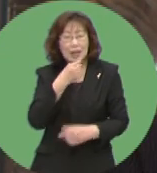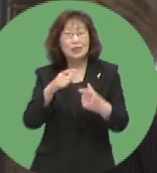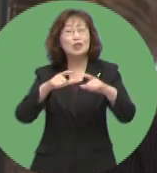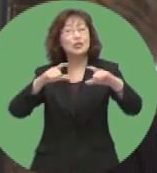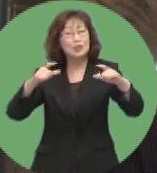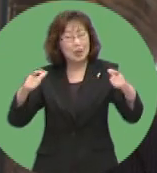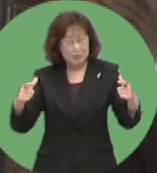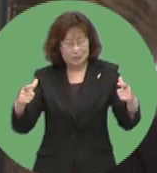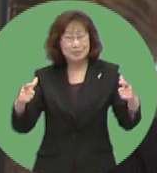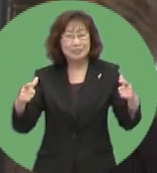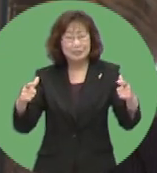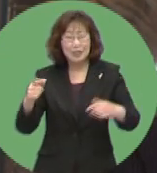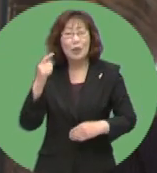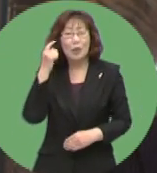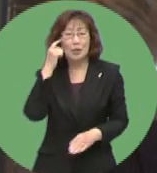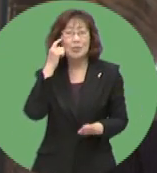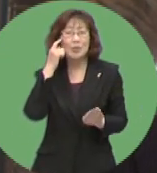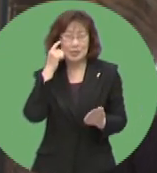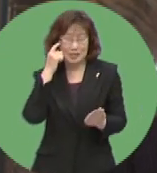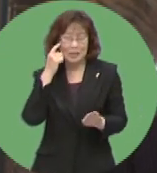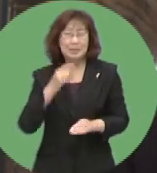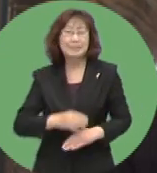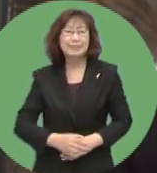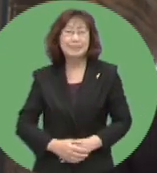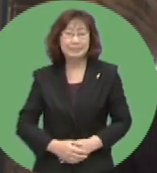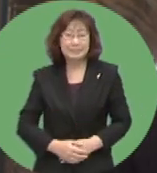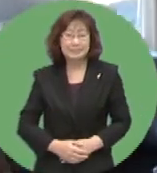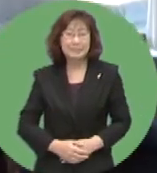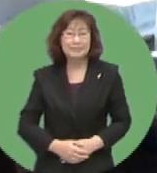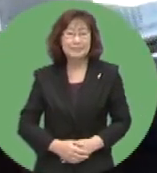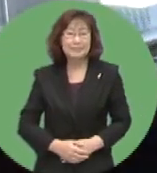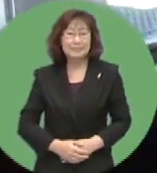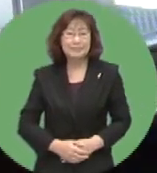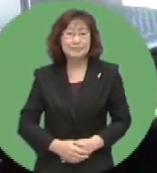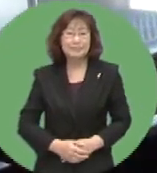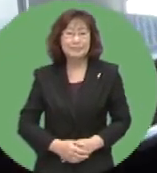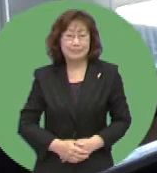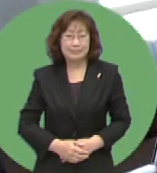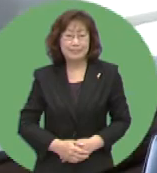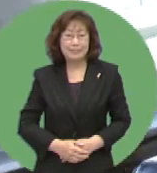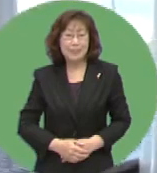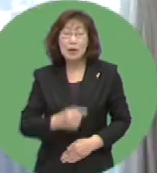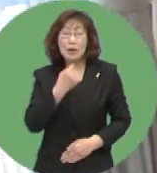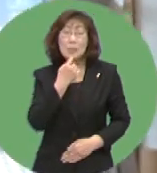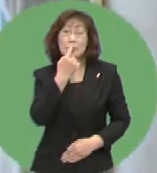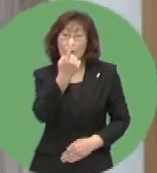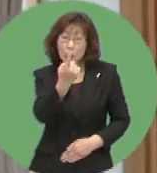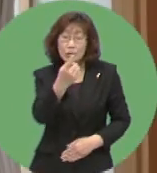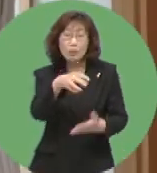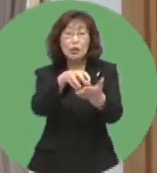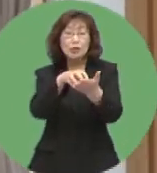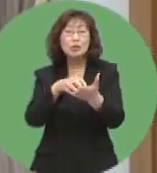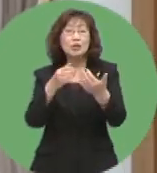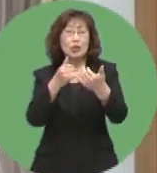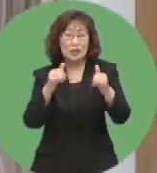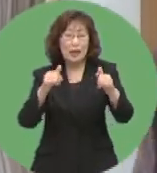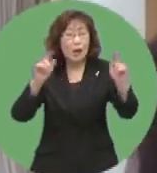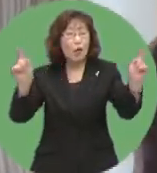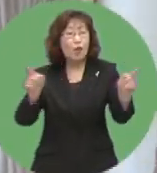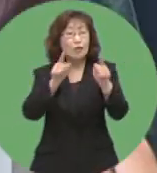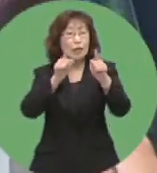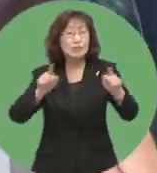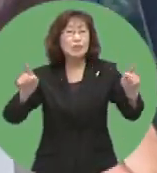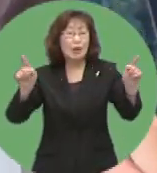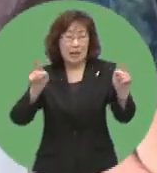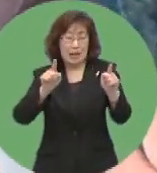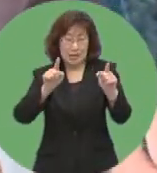ことにつながっていくんじゃないかと思いますさらにもう一人の受賞者オーケストラ指揮者